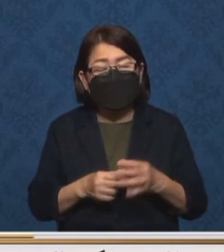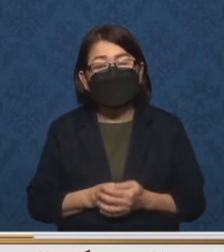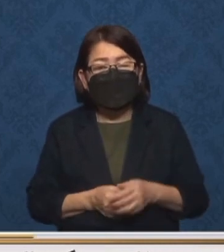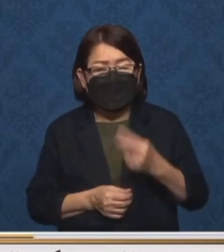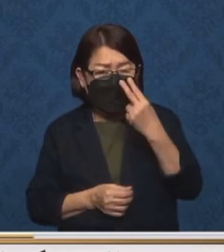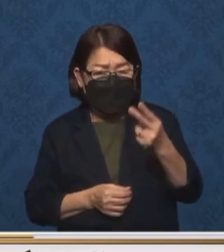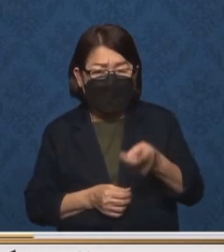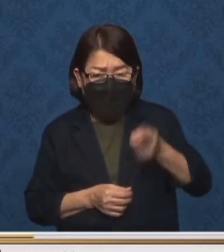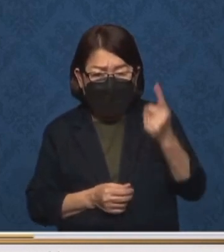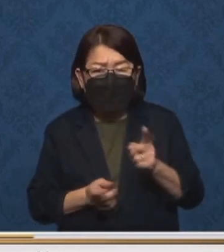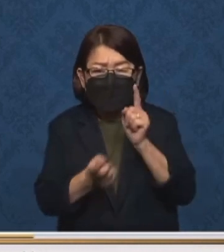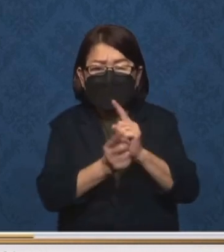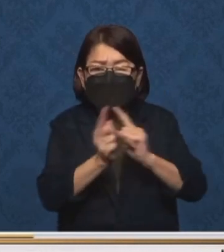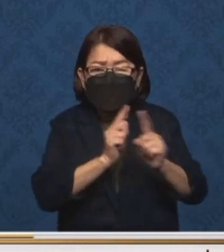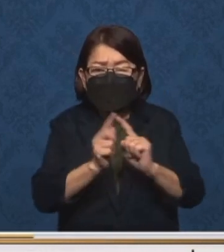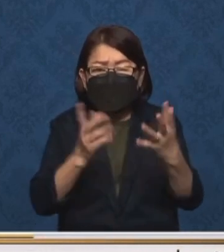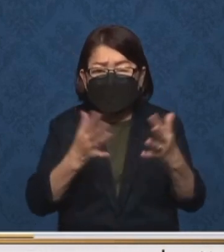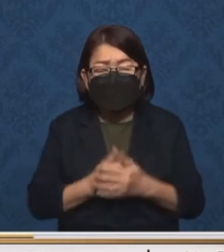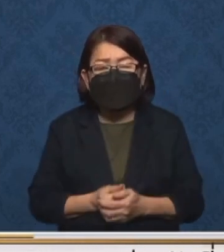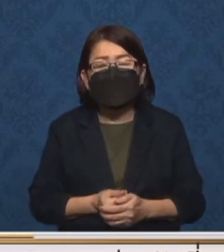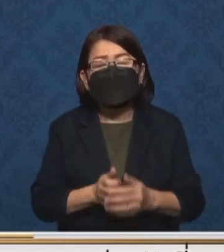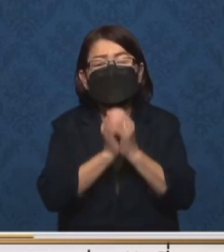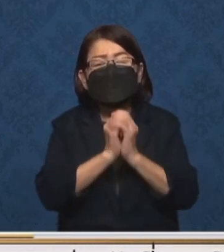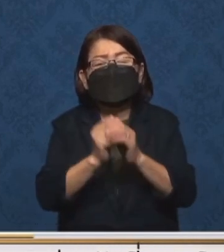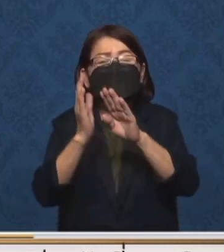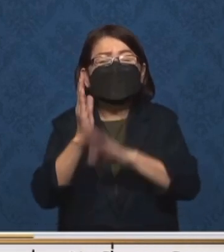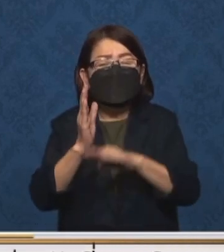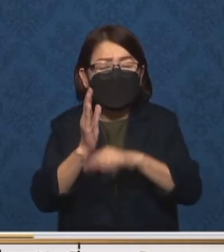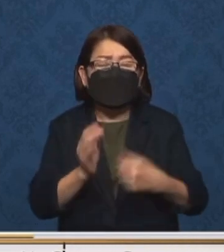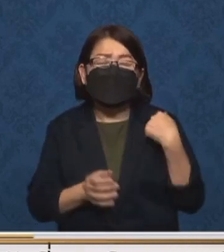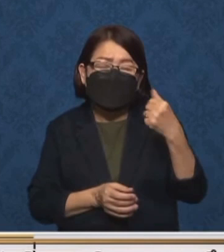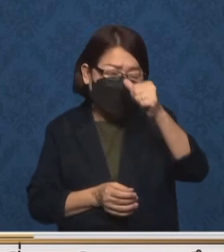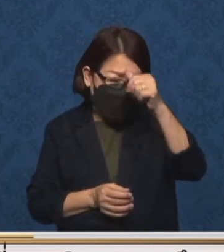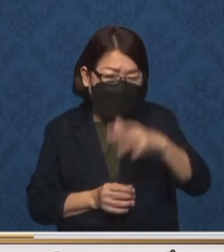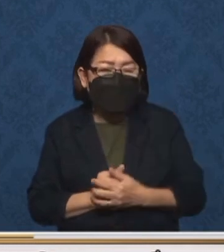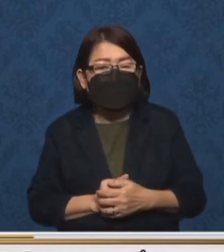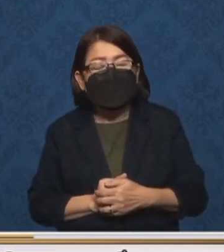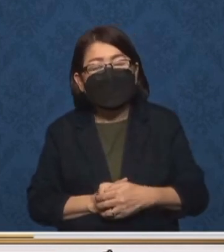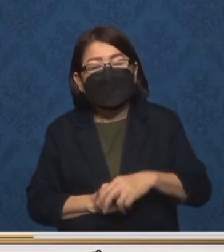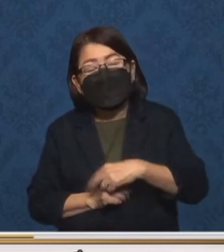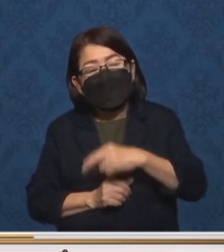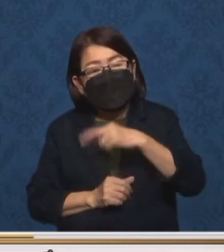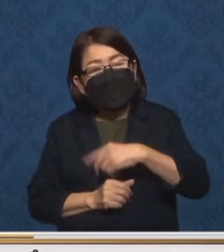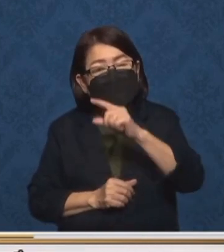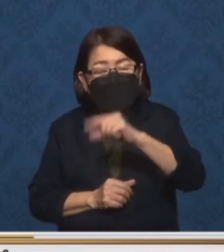ตอนใ้ประกอบด้วยอิดีอา osรากนี่